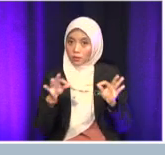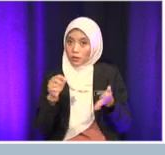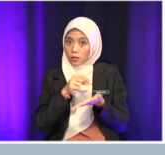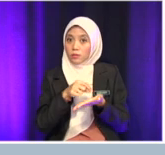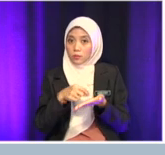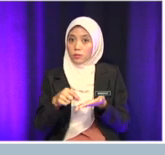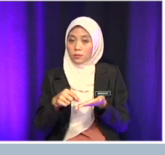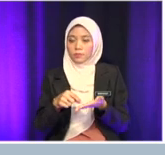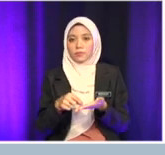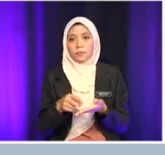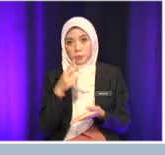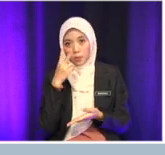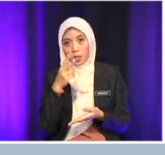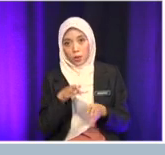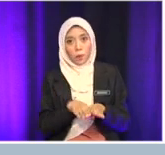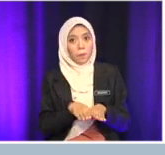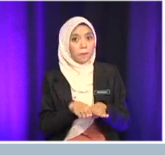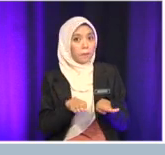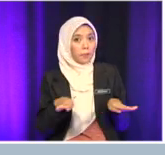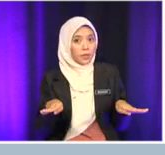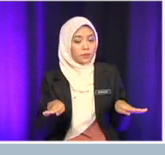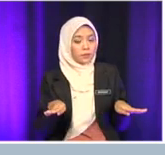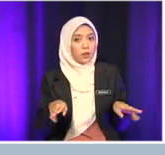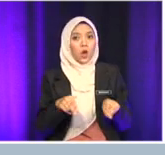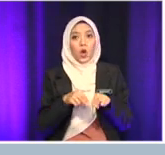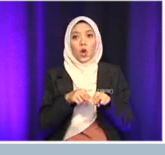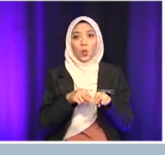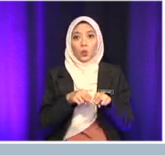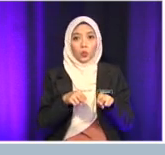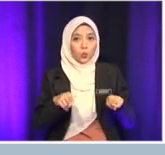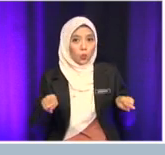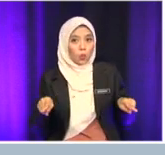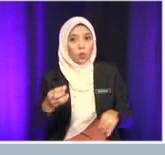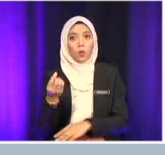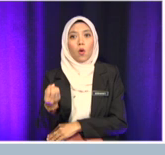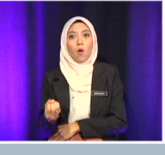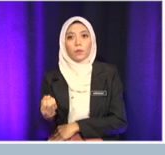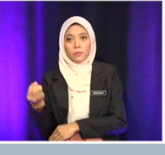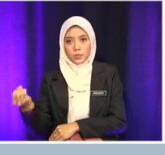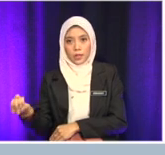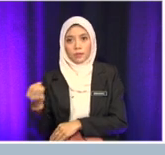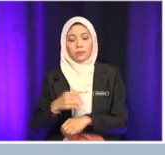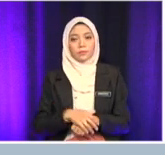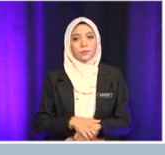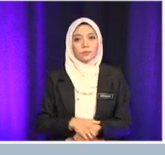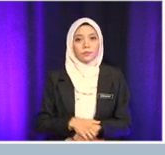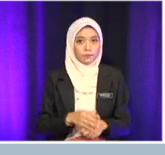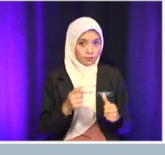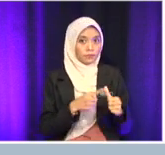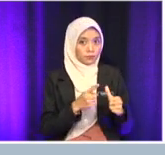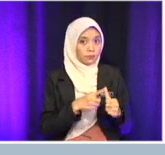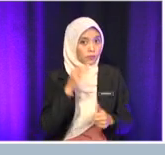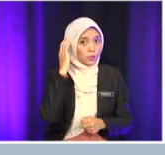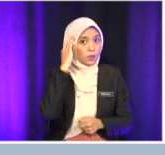banding bezekar ukuran image dan objek Oke jadi Kak sini bakal ada pertama kita